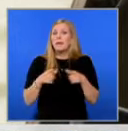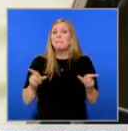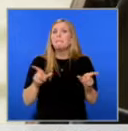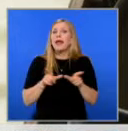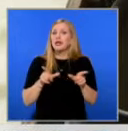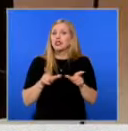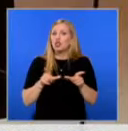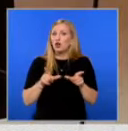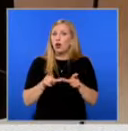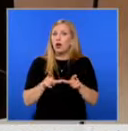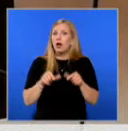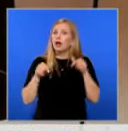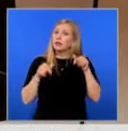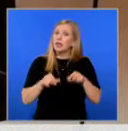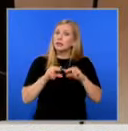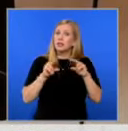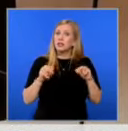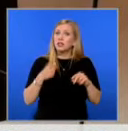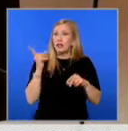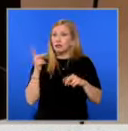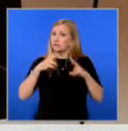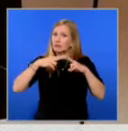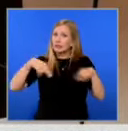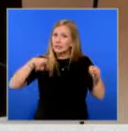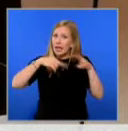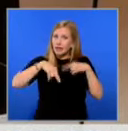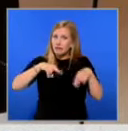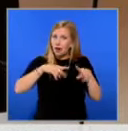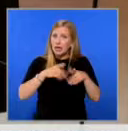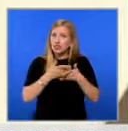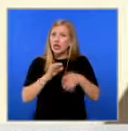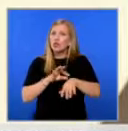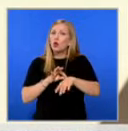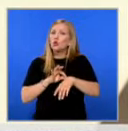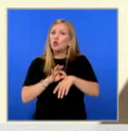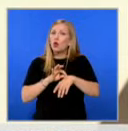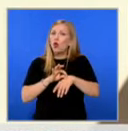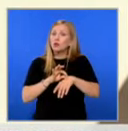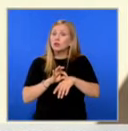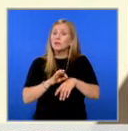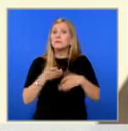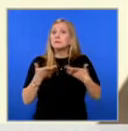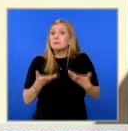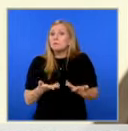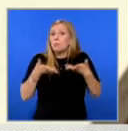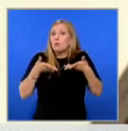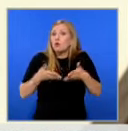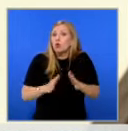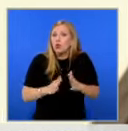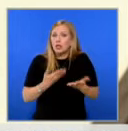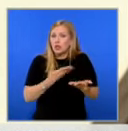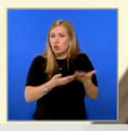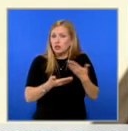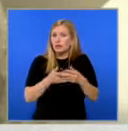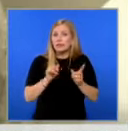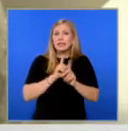университета не съобщиха че са изследвали част от кожа предоставена им от частен клиент произходът на останките обаче не